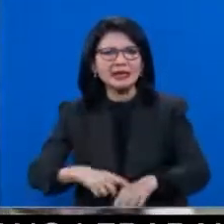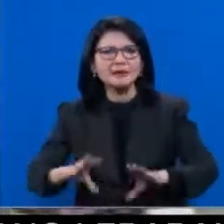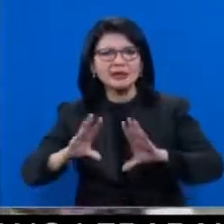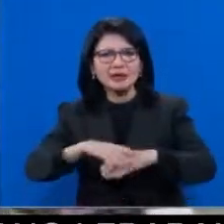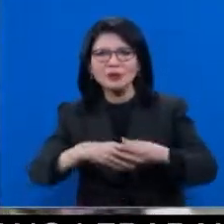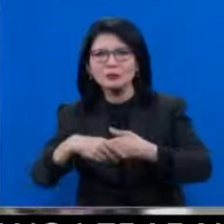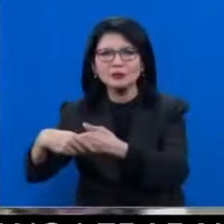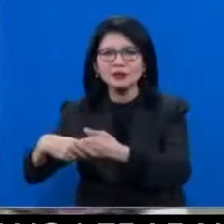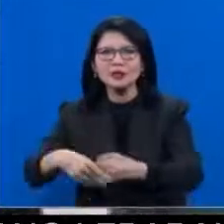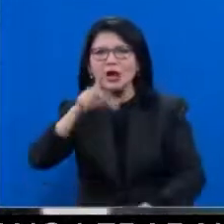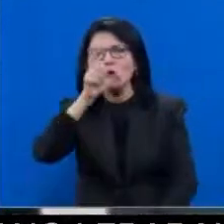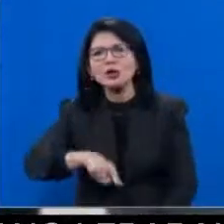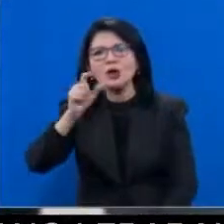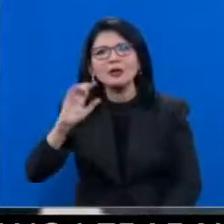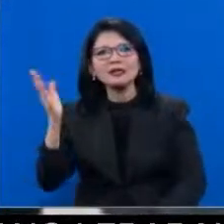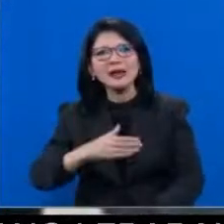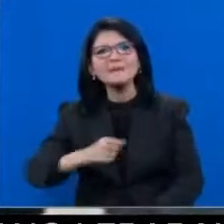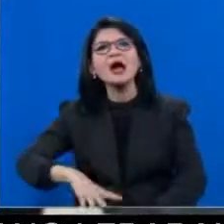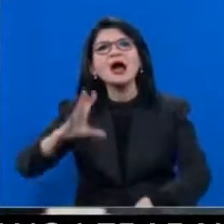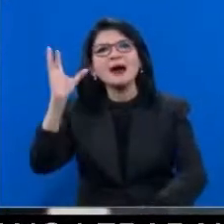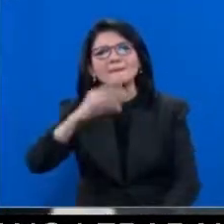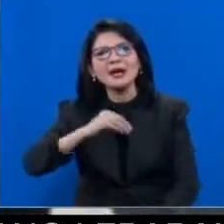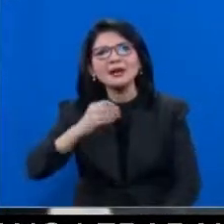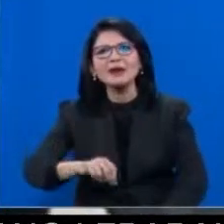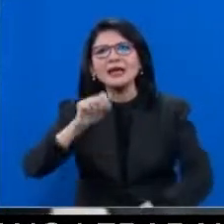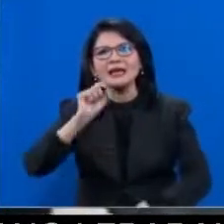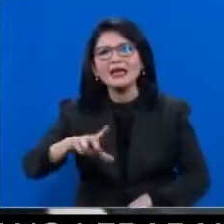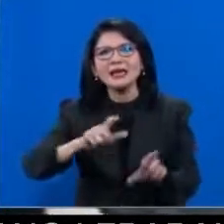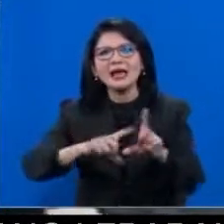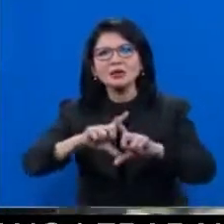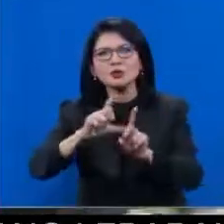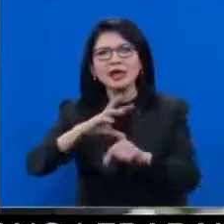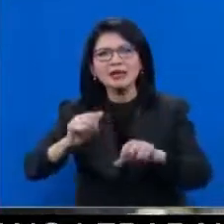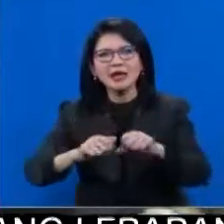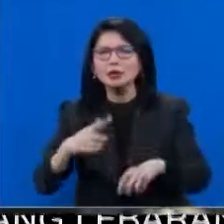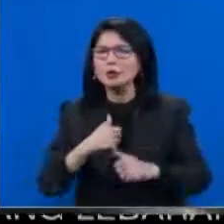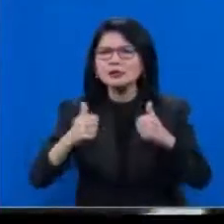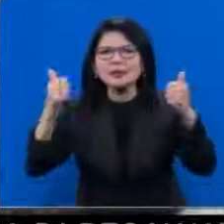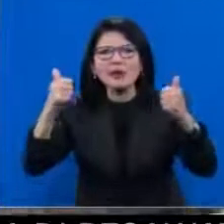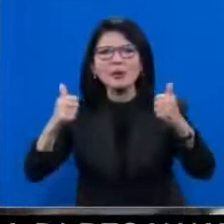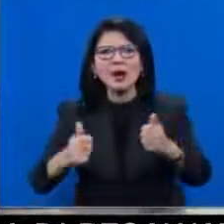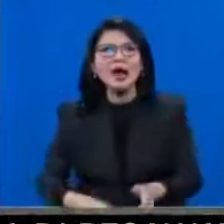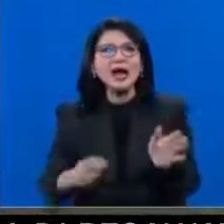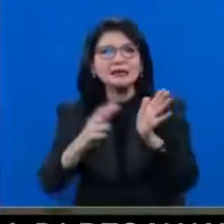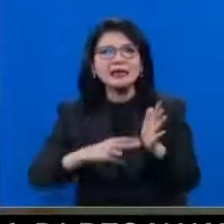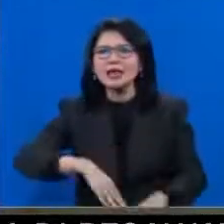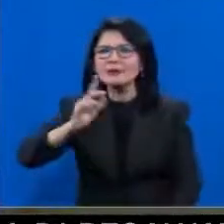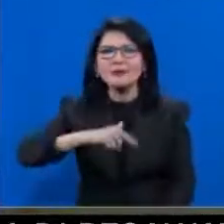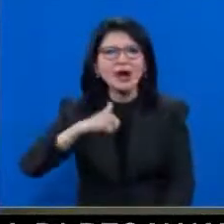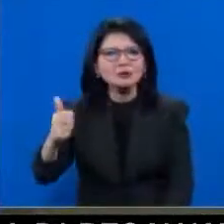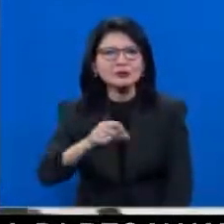hingga kini, malam yang dikenal sebagai malam Lailatul Qadar ini pun menjadi istimewa karena dinilai lebih baik dari 1000